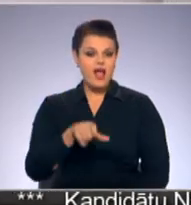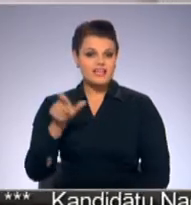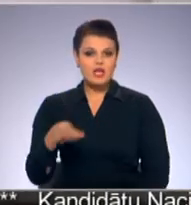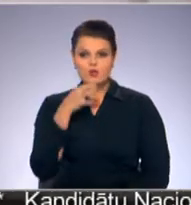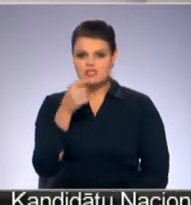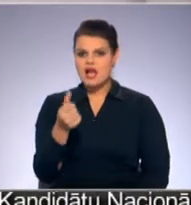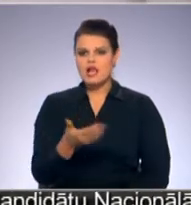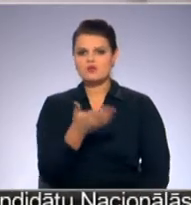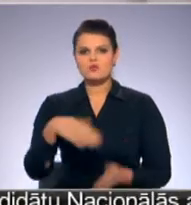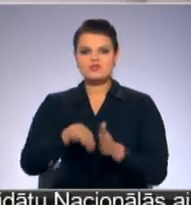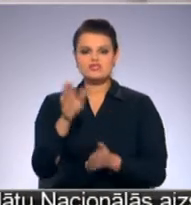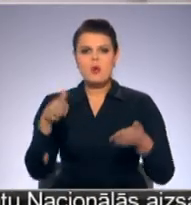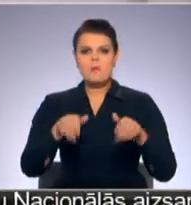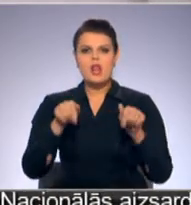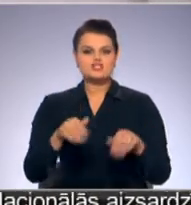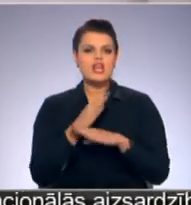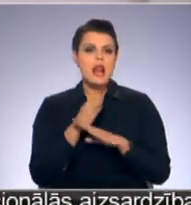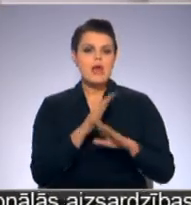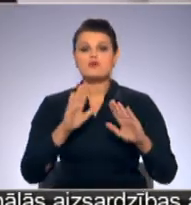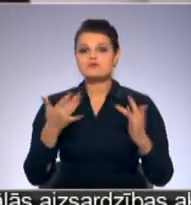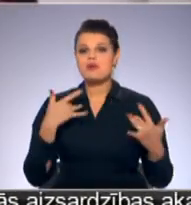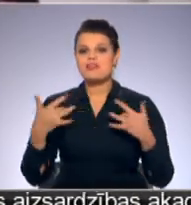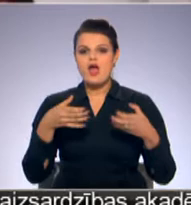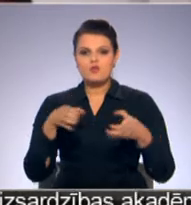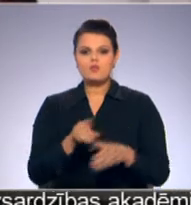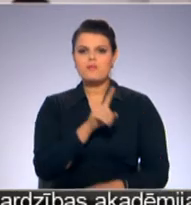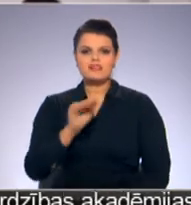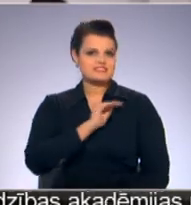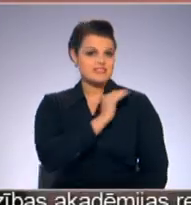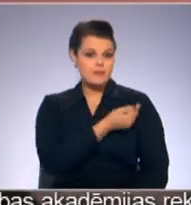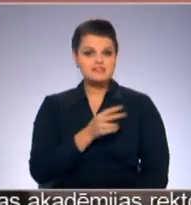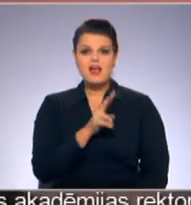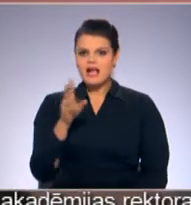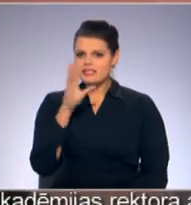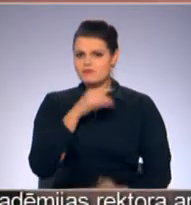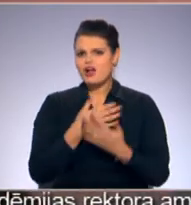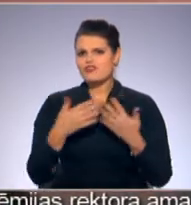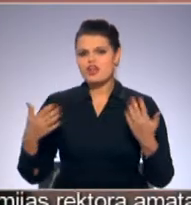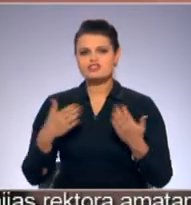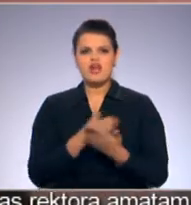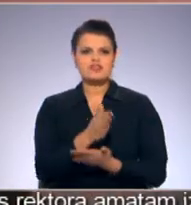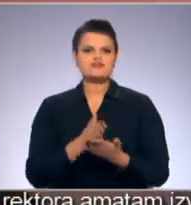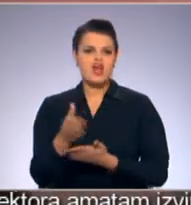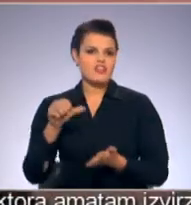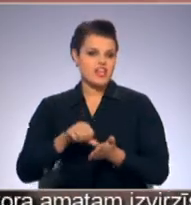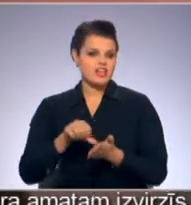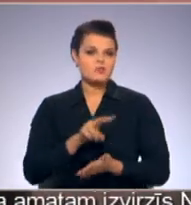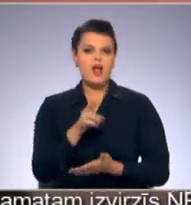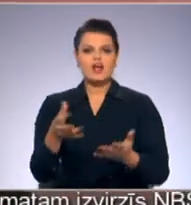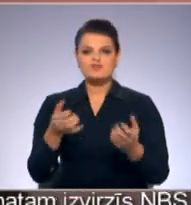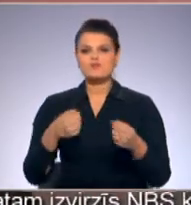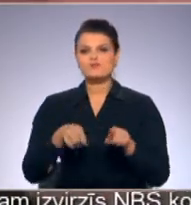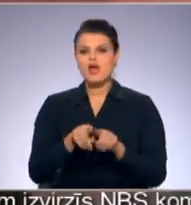reti kurš izaugot paliek tepat Limbažos. Taču teātra trupa ir gana spēcīga, kam pa spēkam ir dažādu žānru iestudējumu, kas guvuši arī